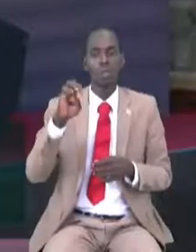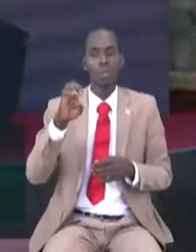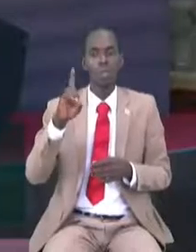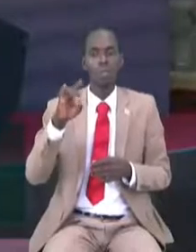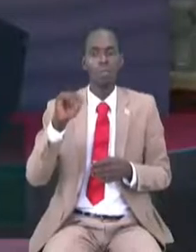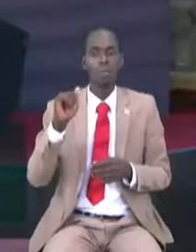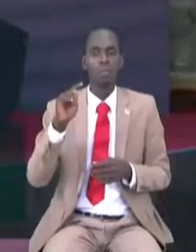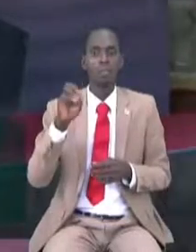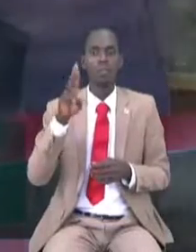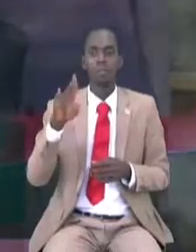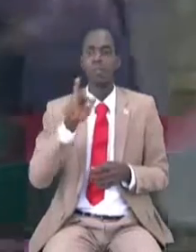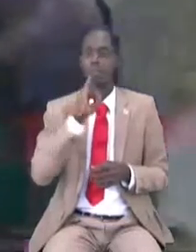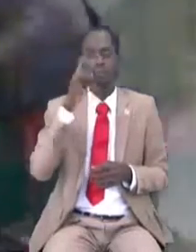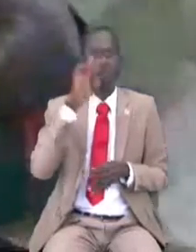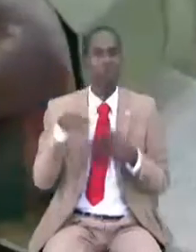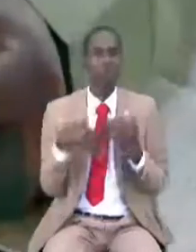53.